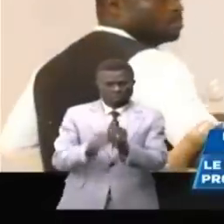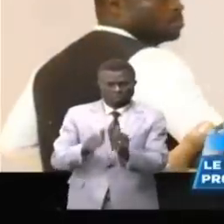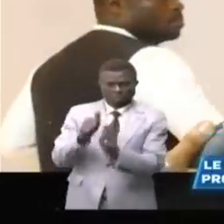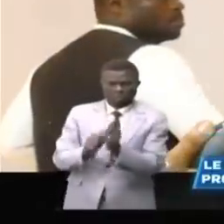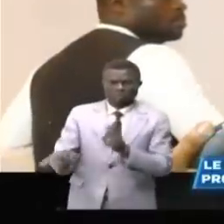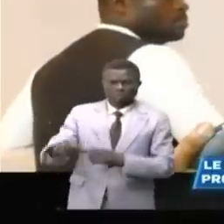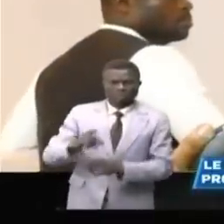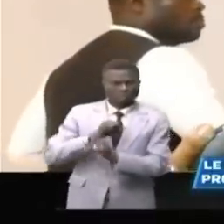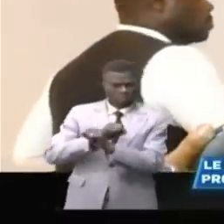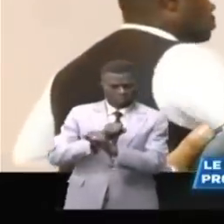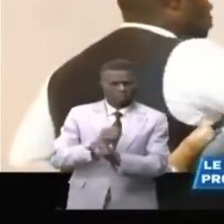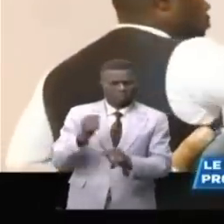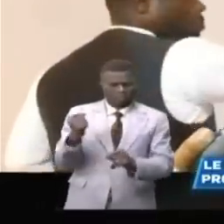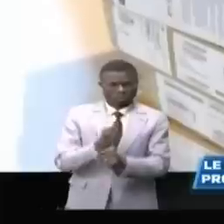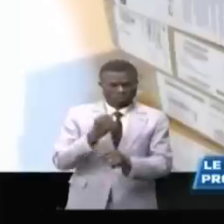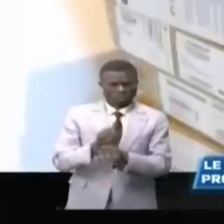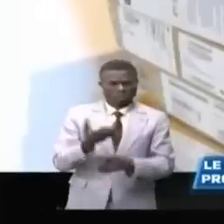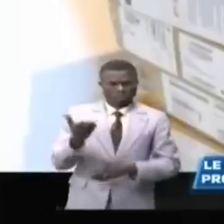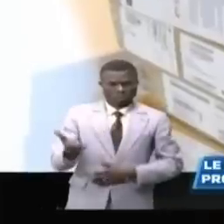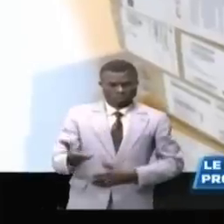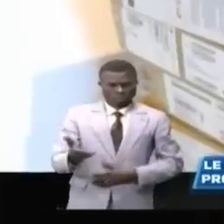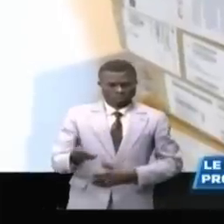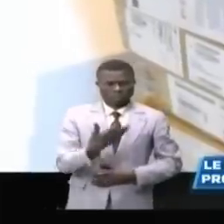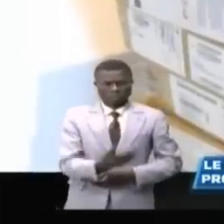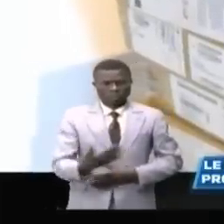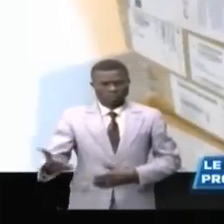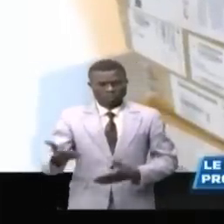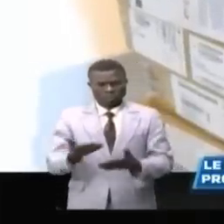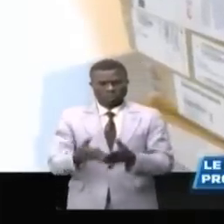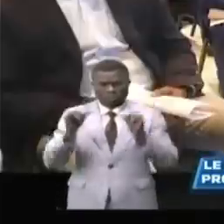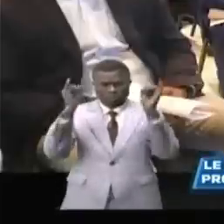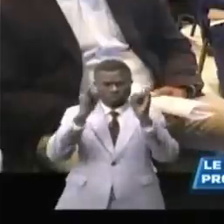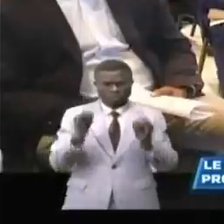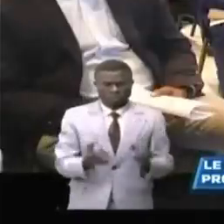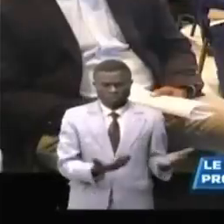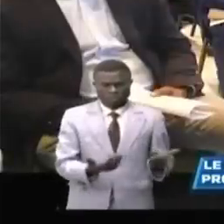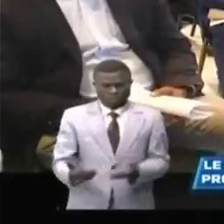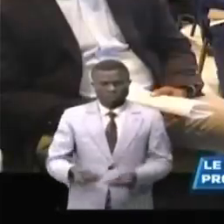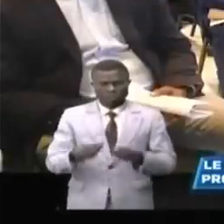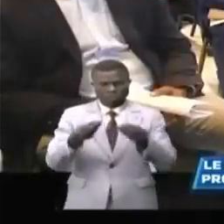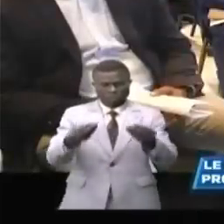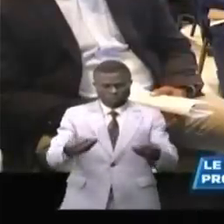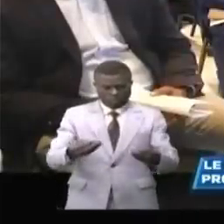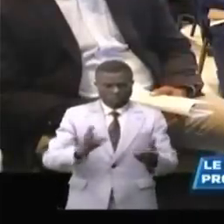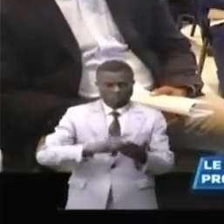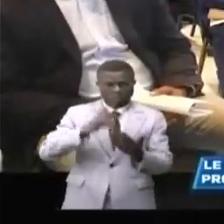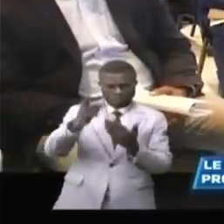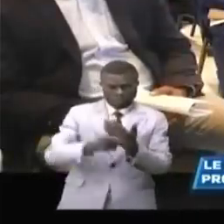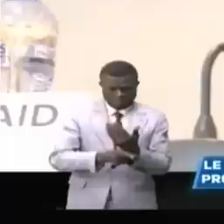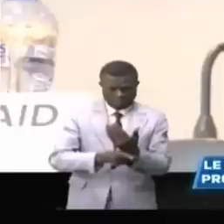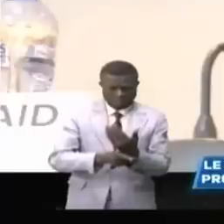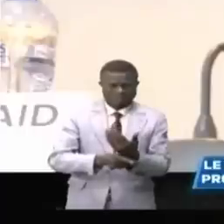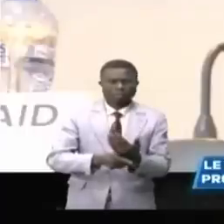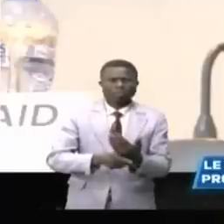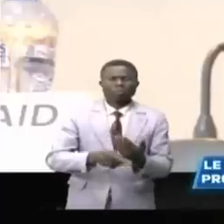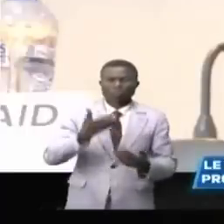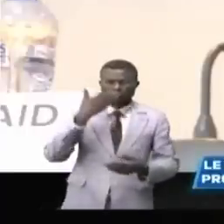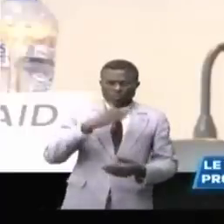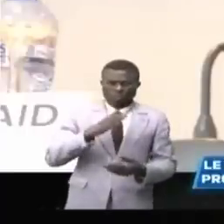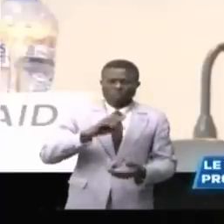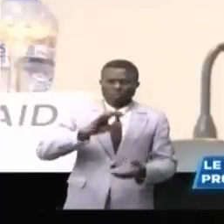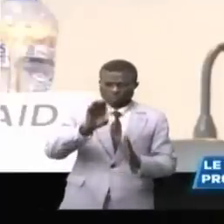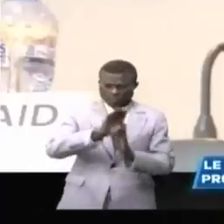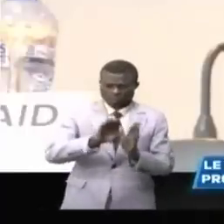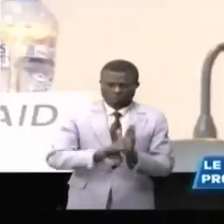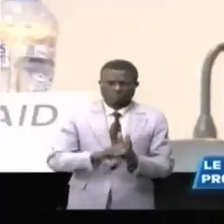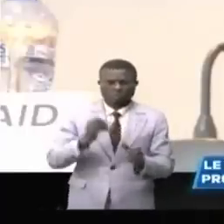gérer la chaîne d'approvisionnement de leur province. Ces matériels informatiques permettront également à ce programme d'approvisionnement d'améliorer les